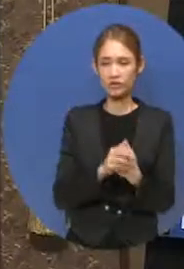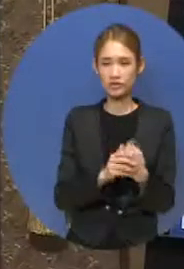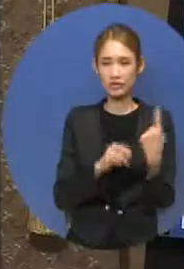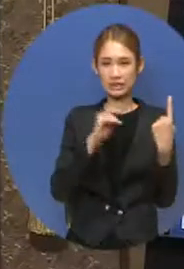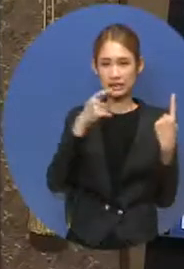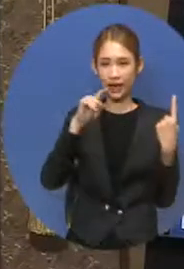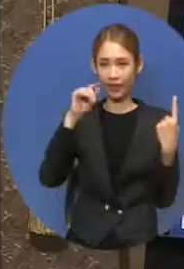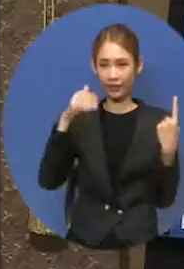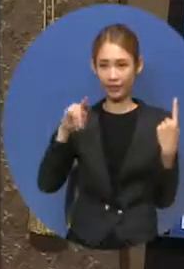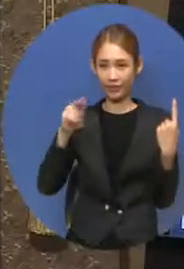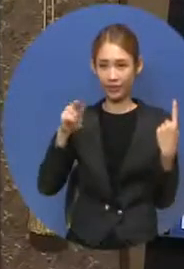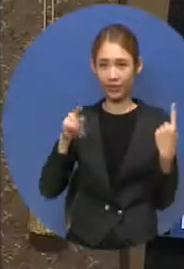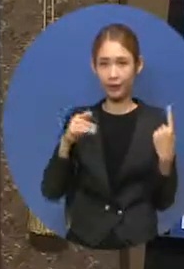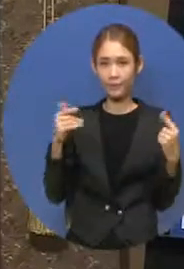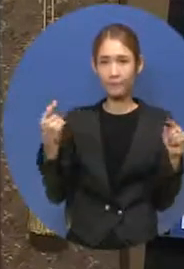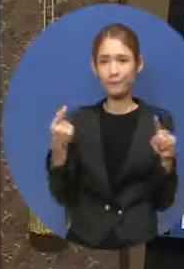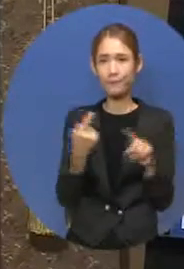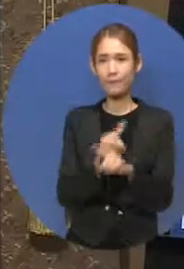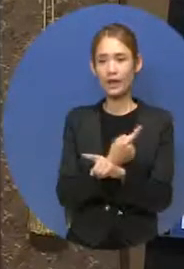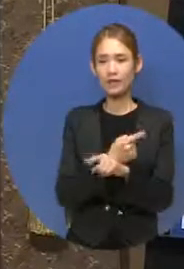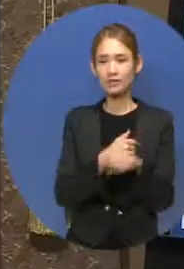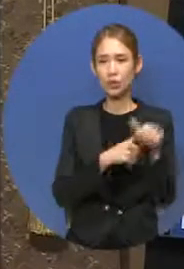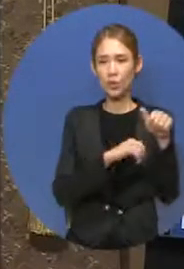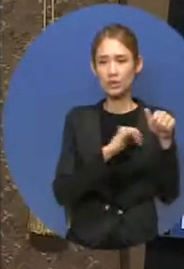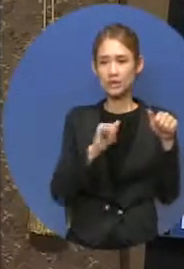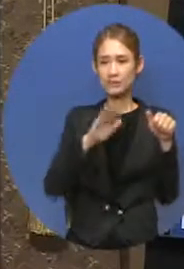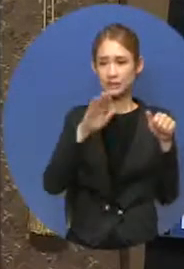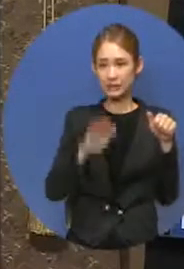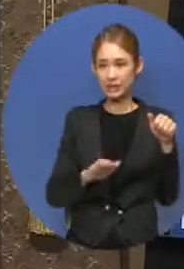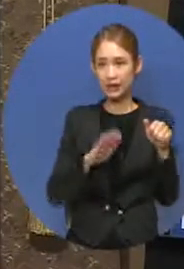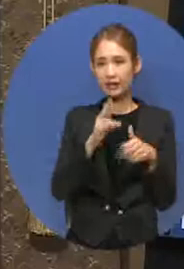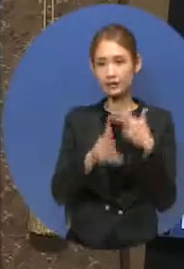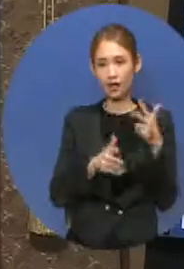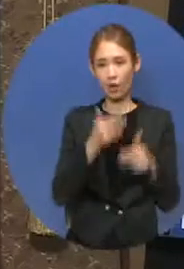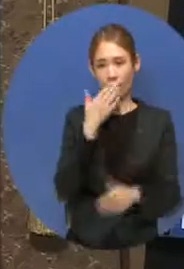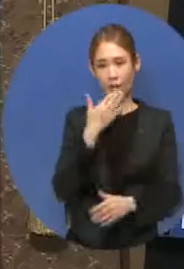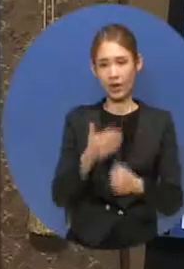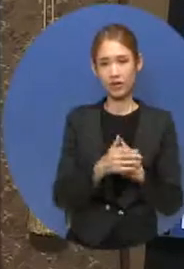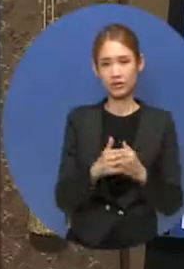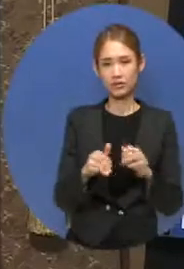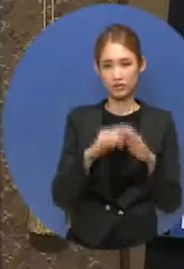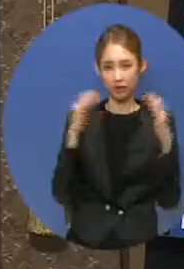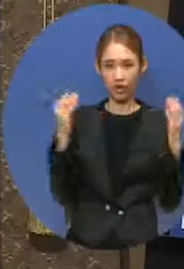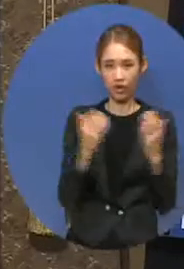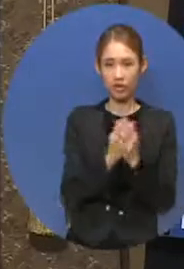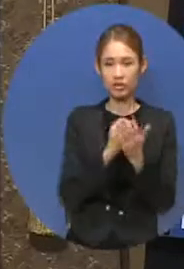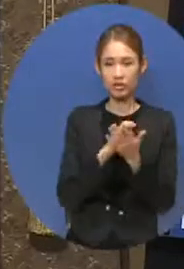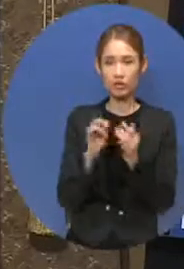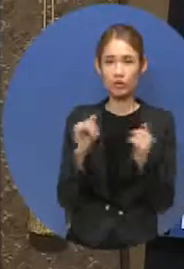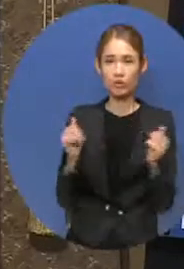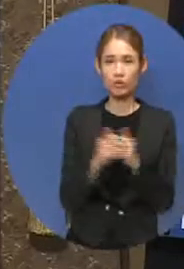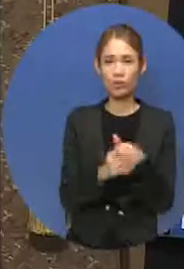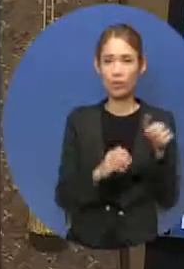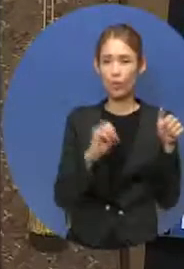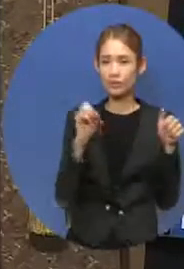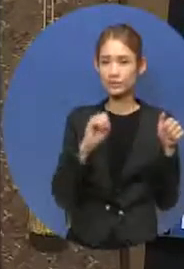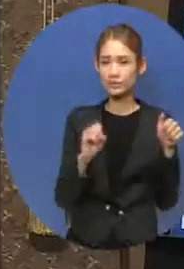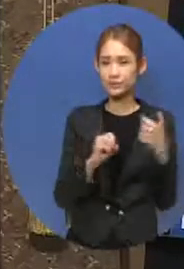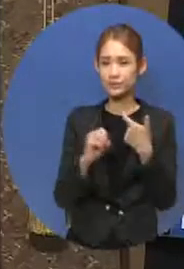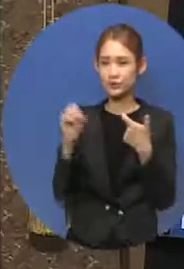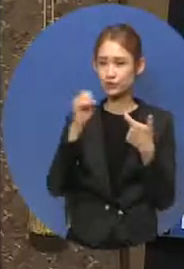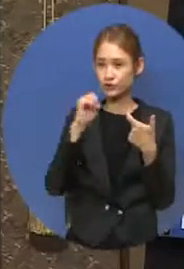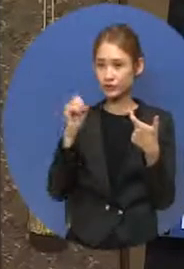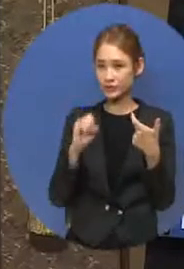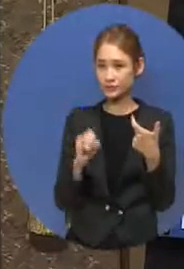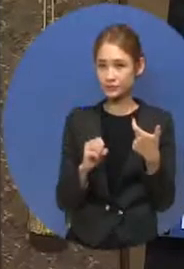50인 이하를 진행할 수 있게 되어서 지금은 저희가 이제 전체 이용인분의 한 50%에서 60%